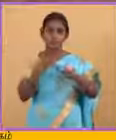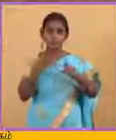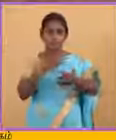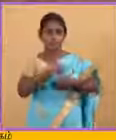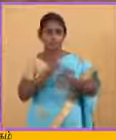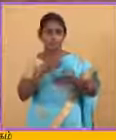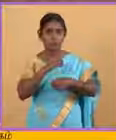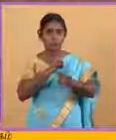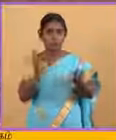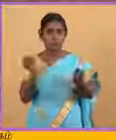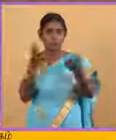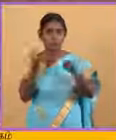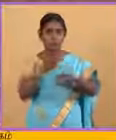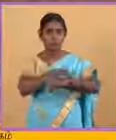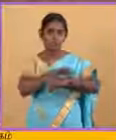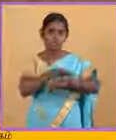புதிய